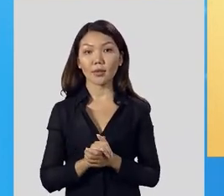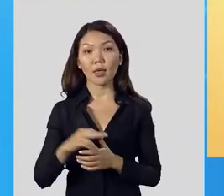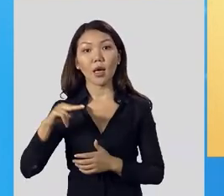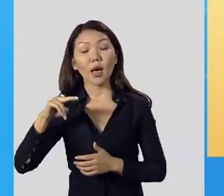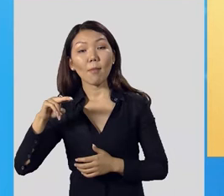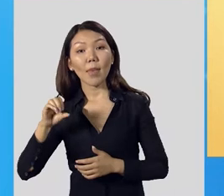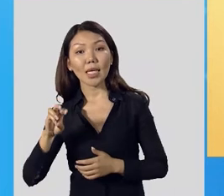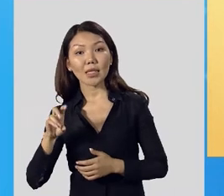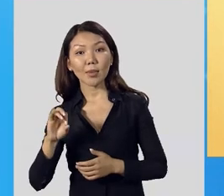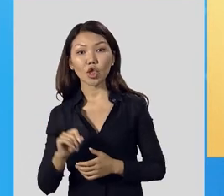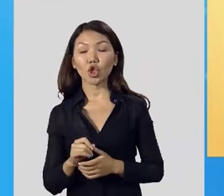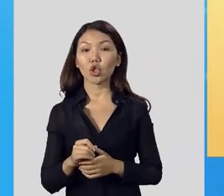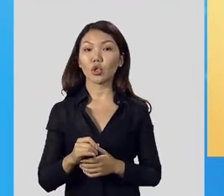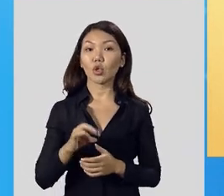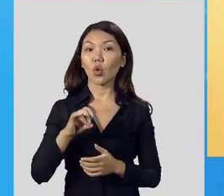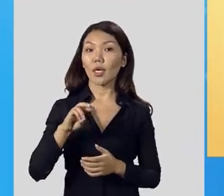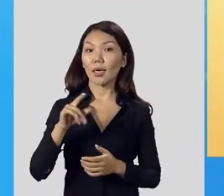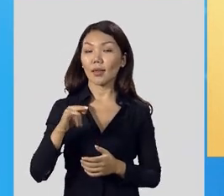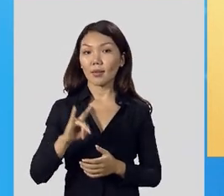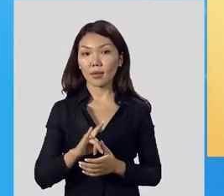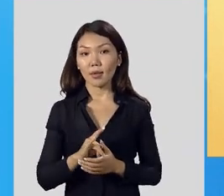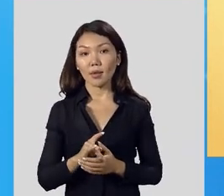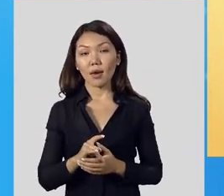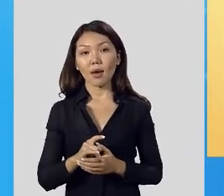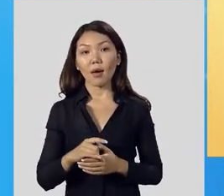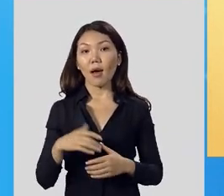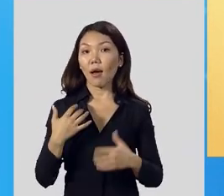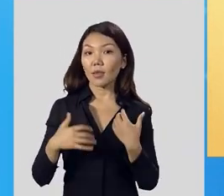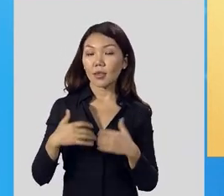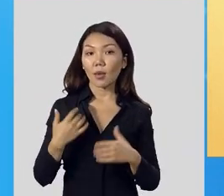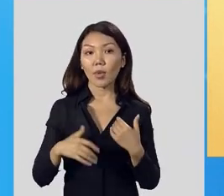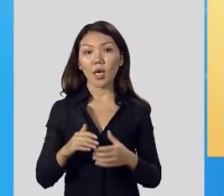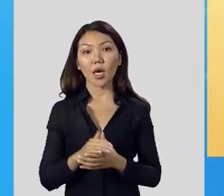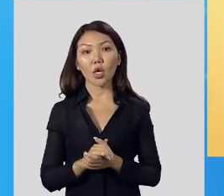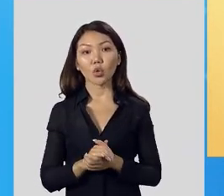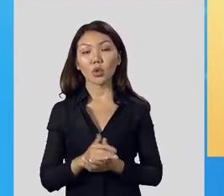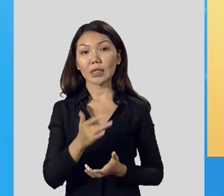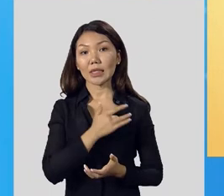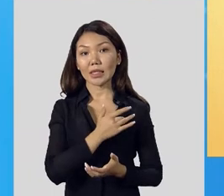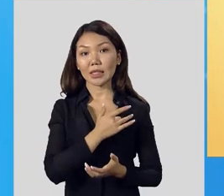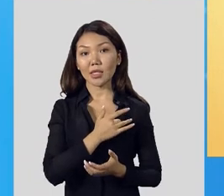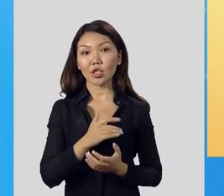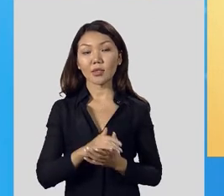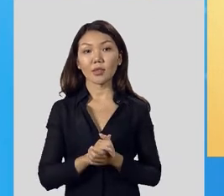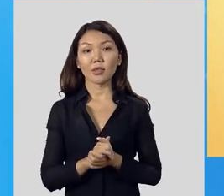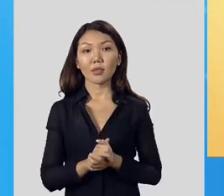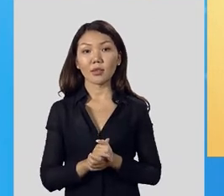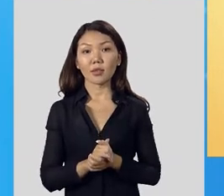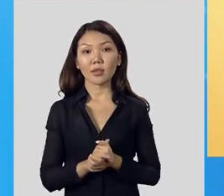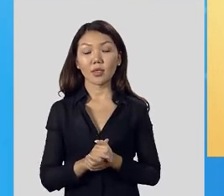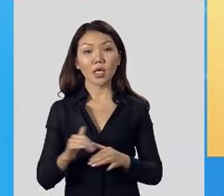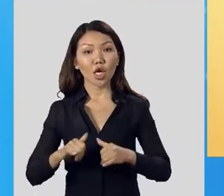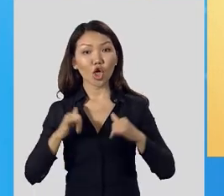Парасимпатические органы ослабляют и замедляют сердечные сокращения, расширение артерий